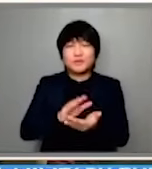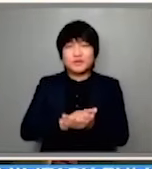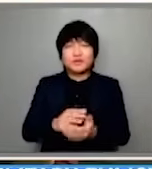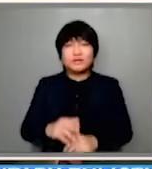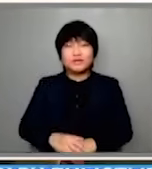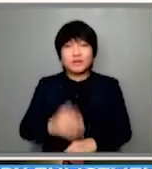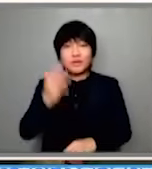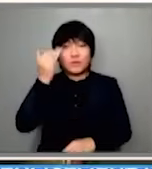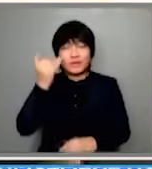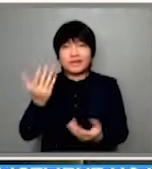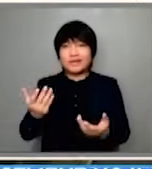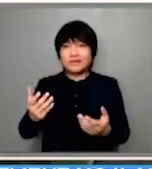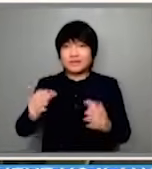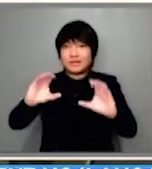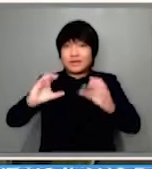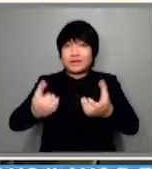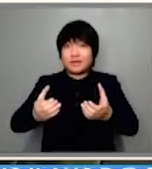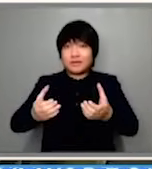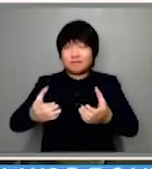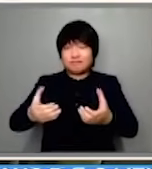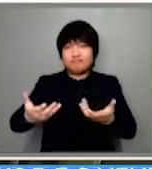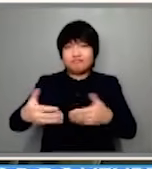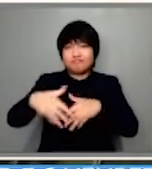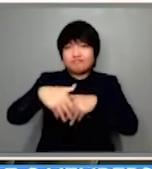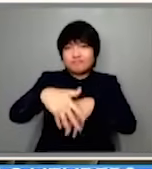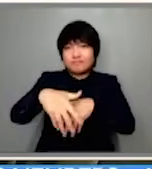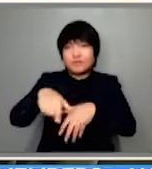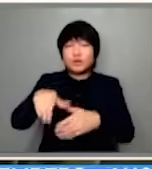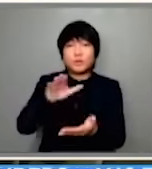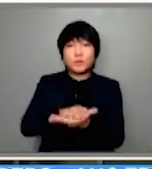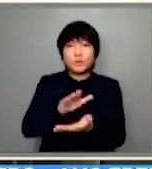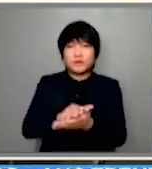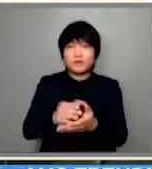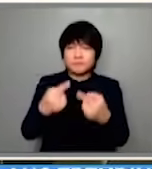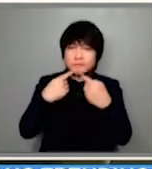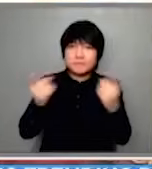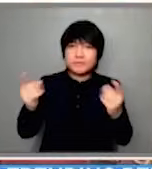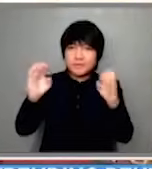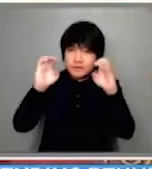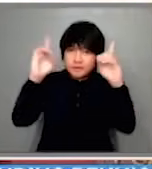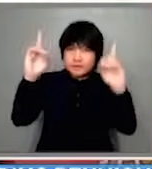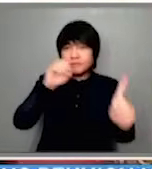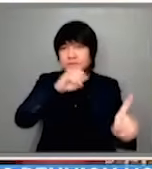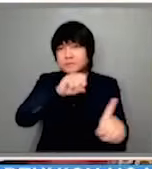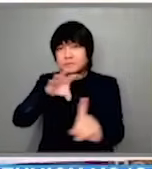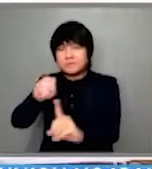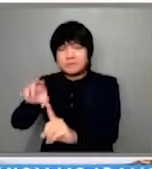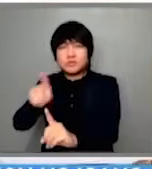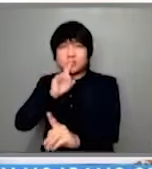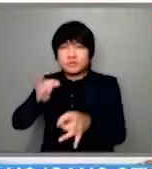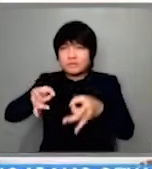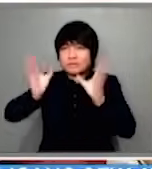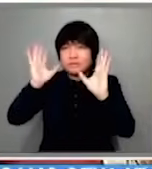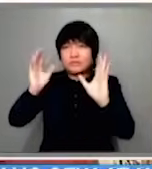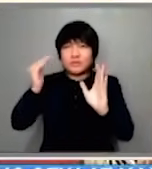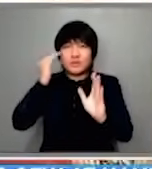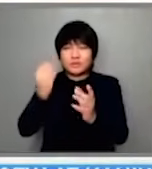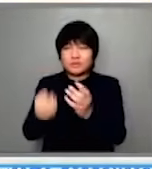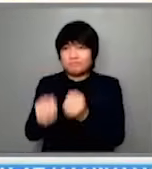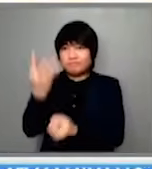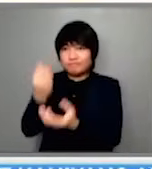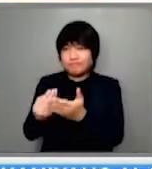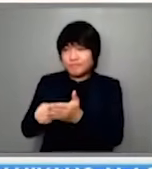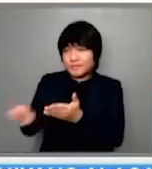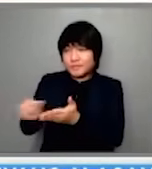parada ang isinagawa ng paaralan para ipaalala sa publiko na lubhang mapanganib ang pagpapaputok